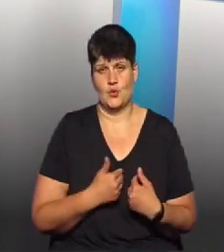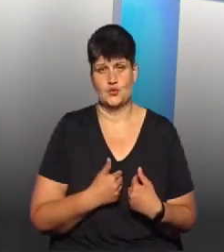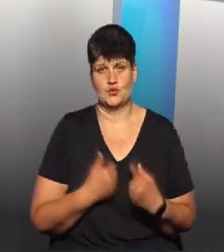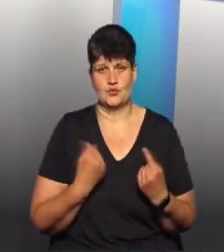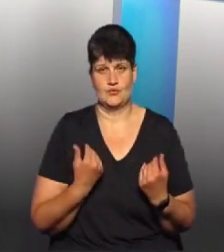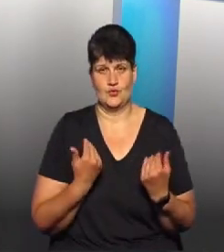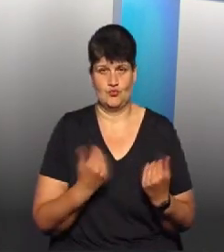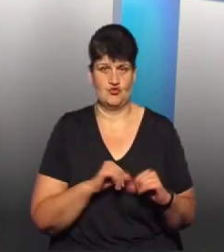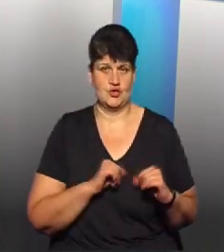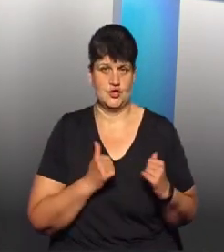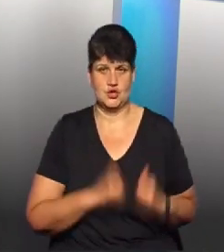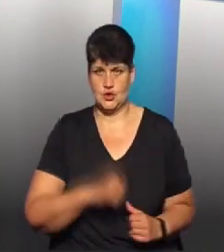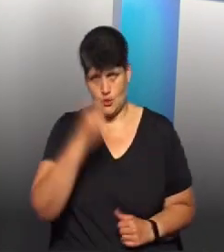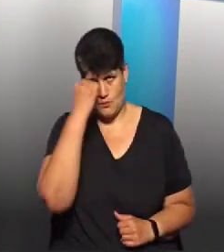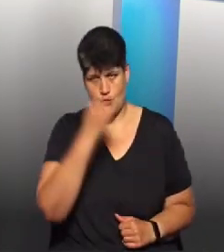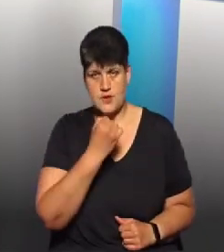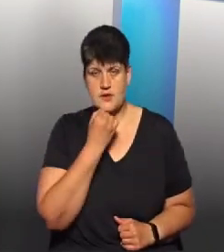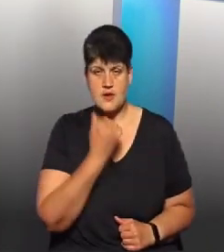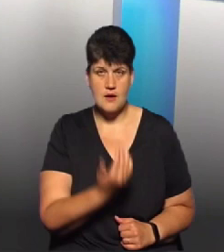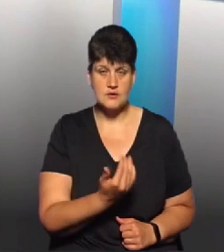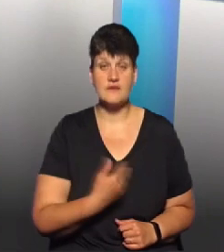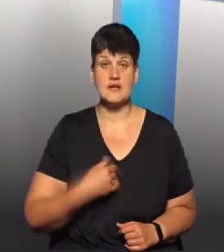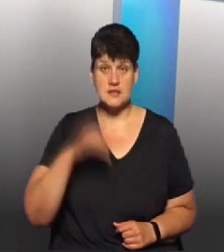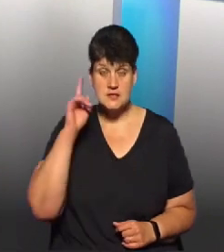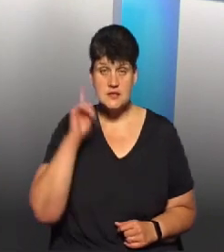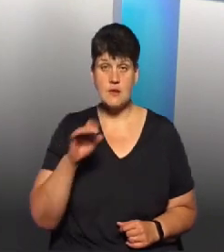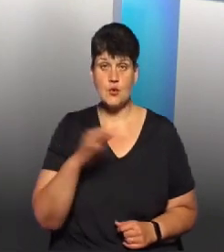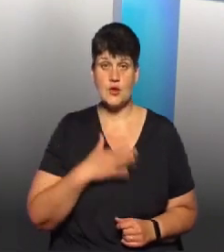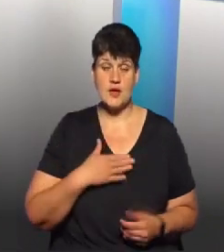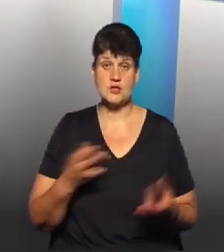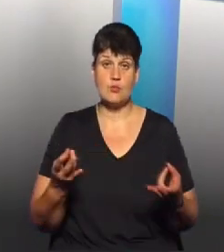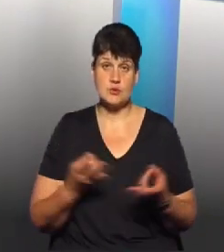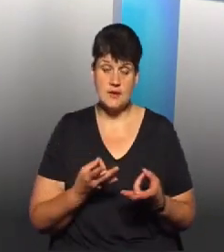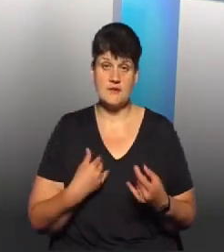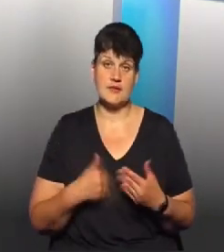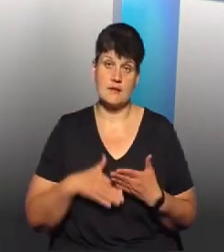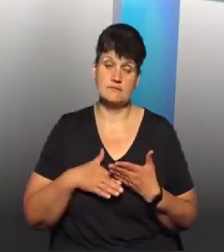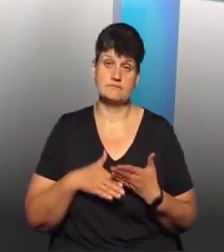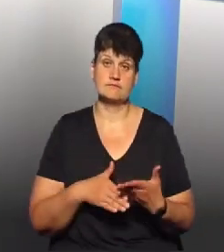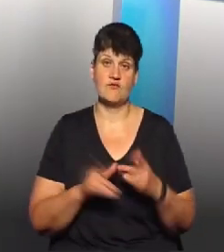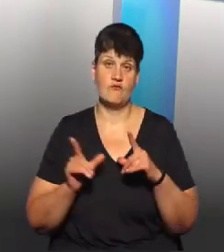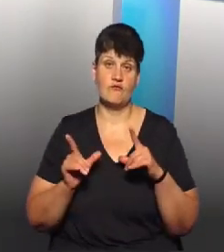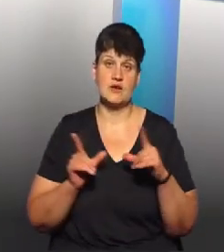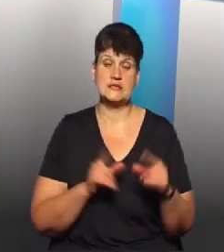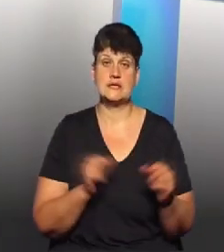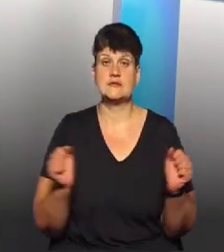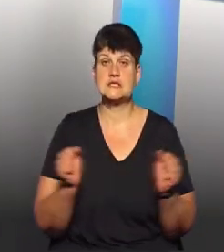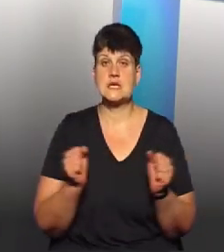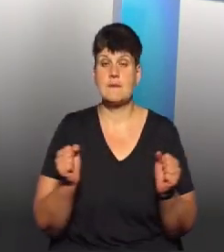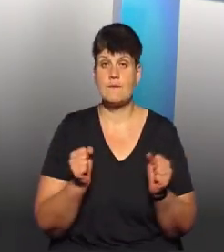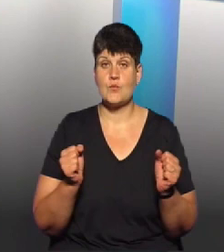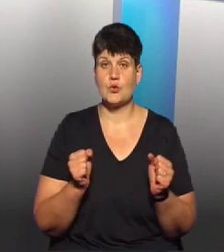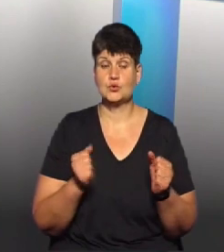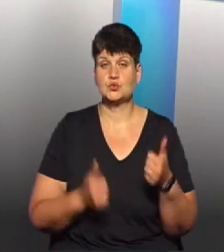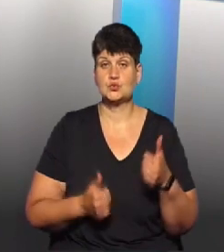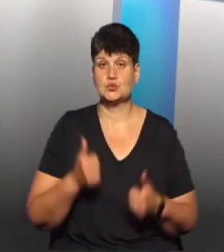щиро подякувати. І от він знав про наші потреби, і він нам допомагав в виїздах зимою на турніри